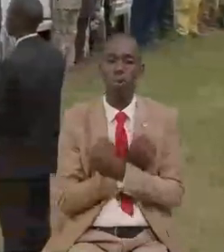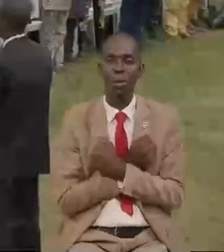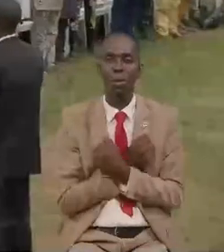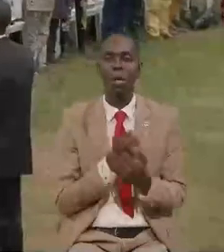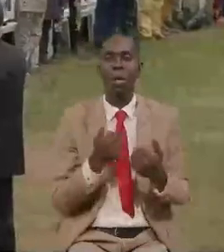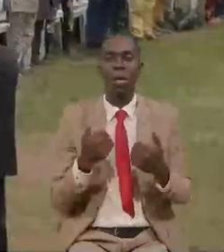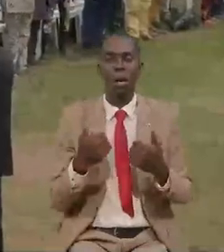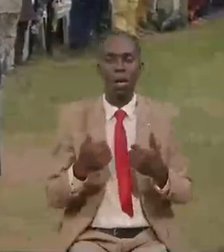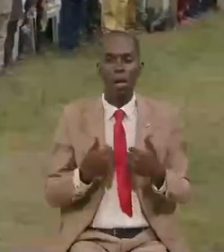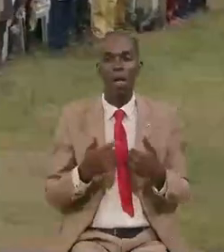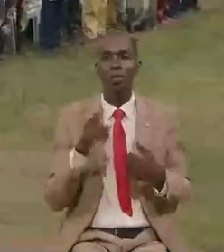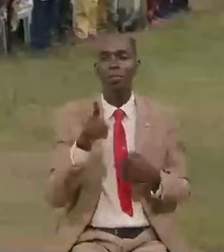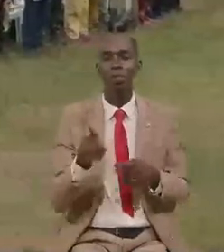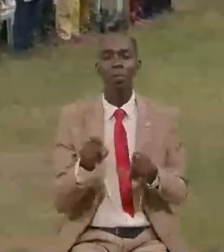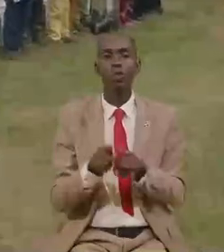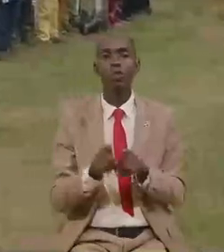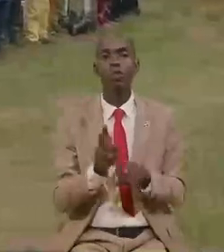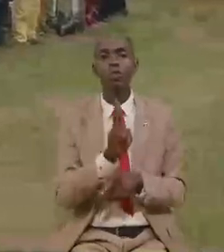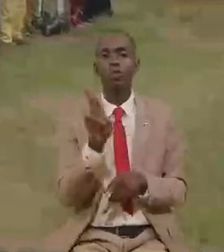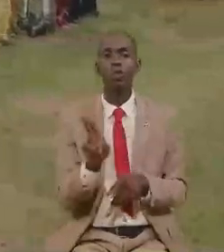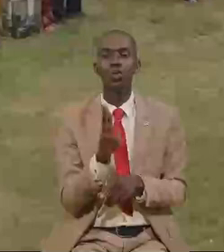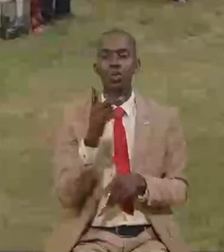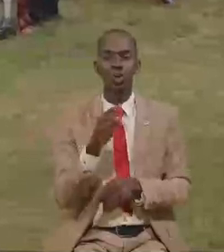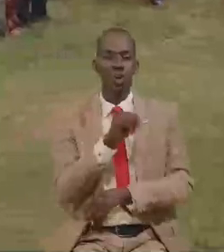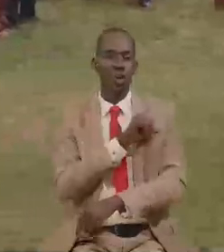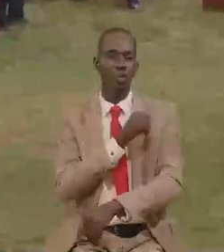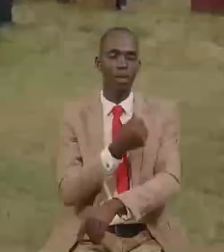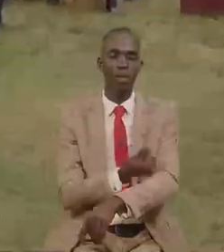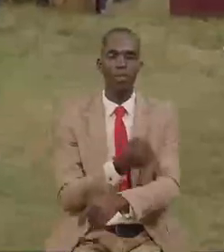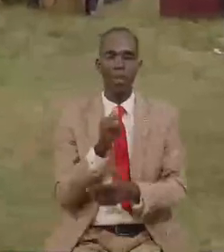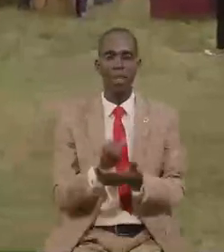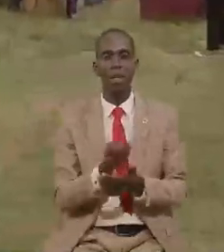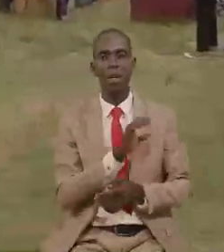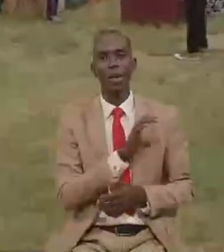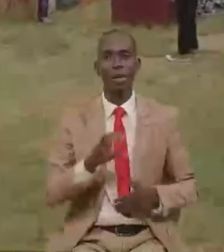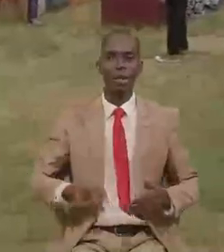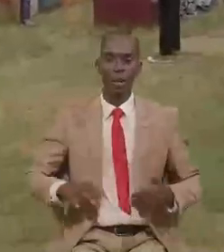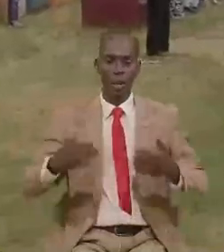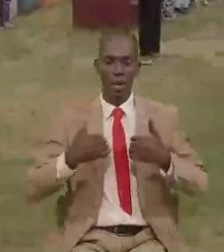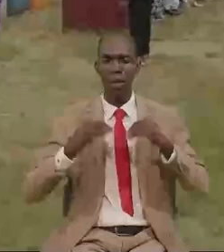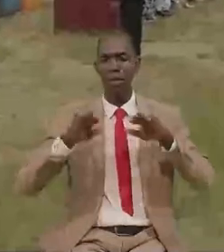est-ce que tu utilises l'autorisation que Christ t'a donnée